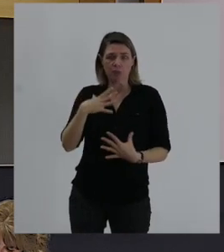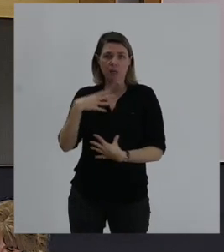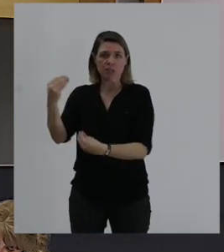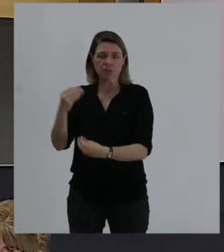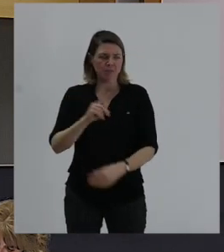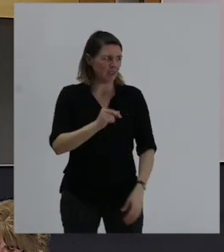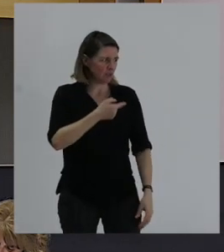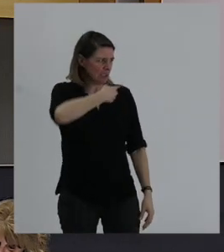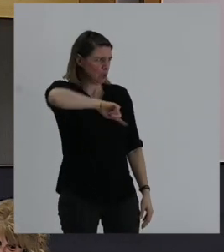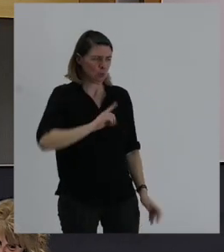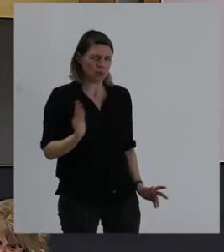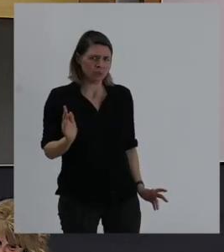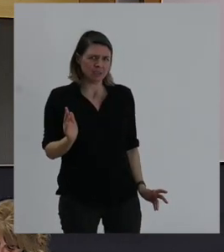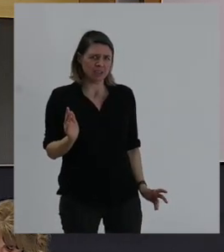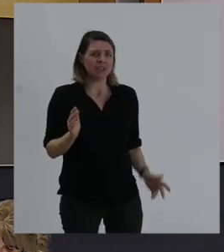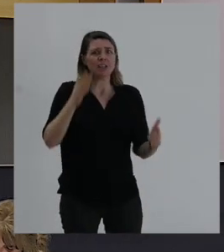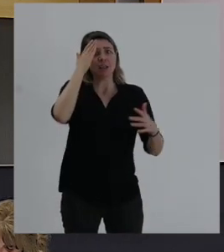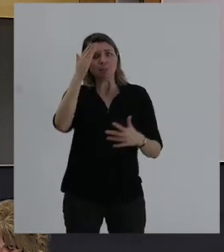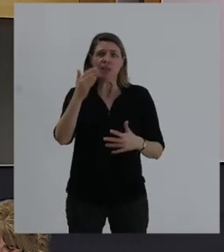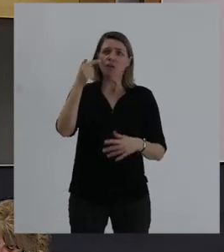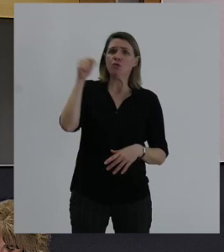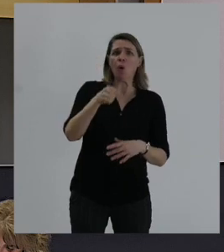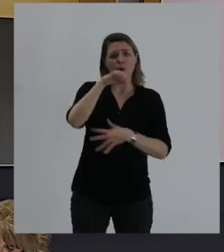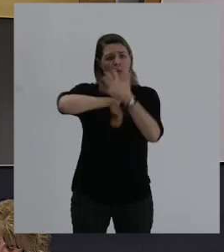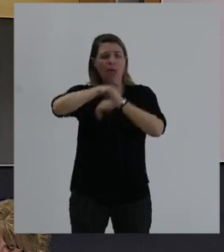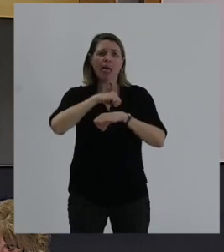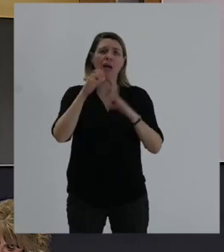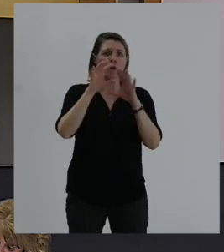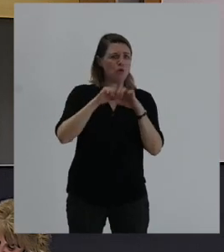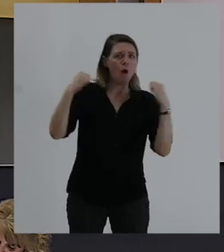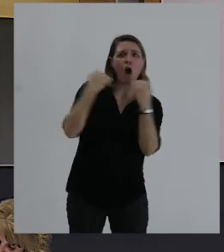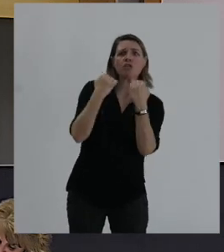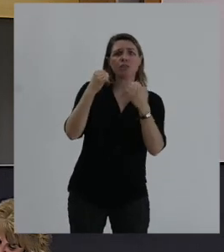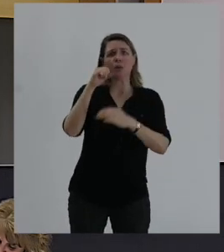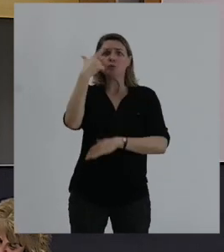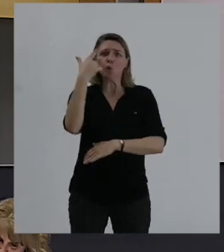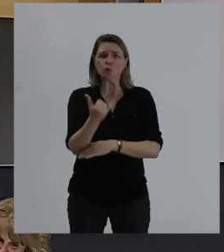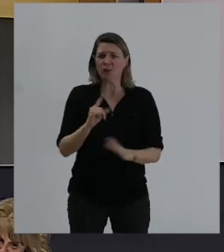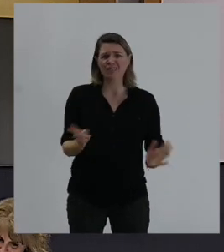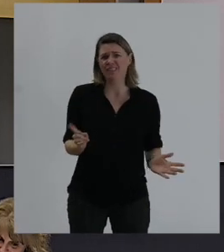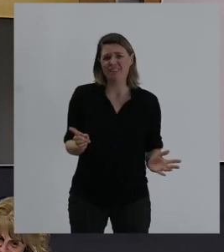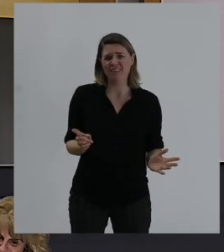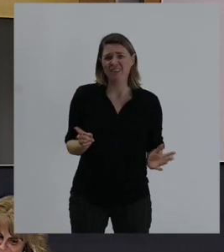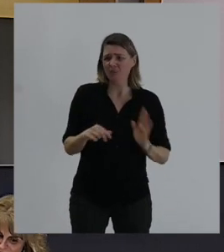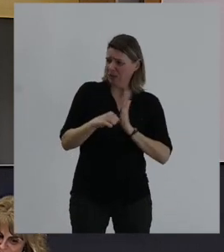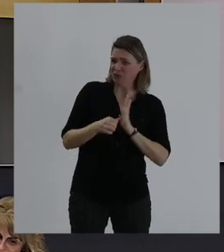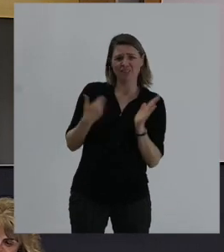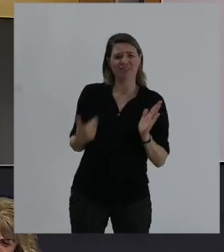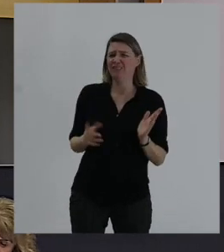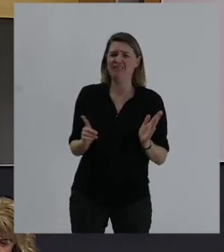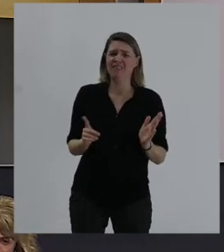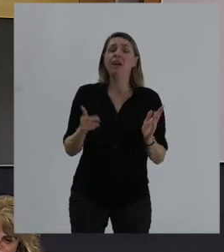vous diront « bah non, c'est nous ». Et s'il faut engager 2 jours de colloque pour se défendre là-dessus, non, on ne va pas être identifié. Le